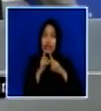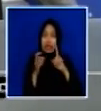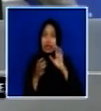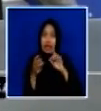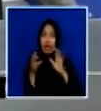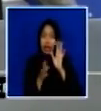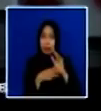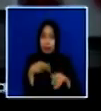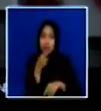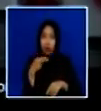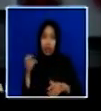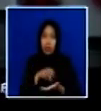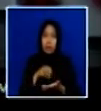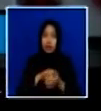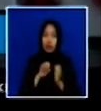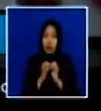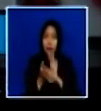negara di Surabaya